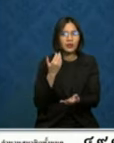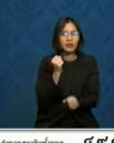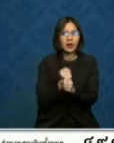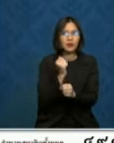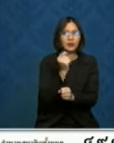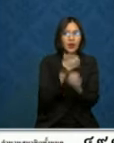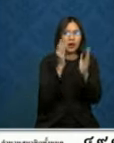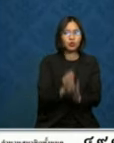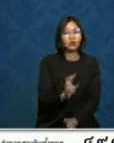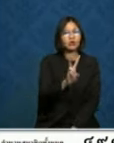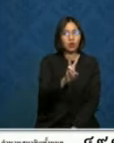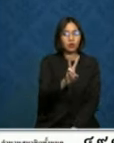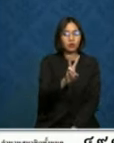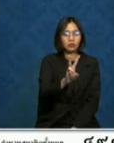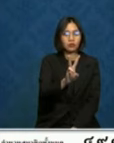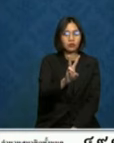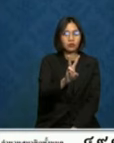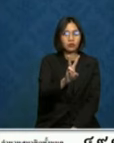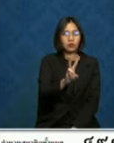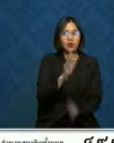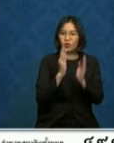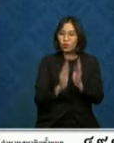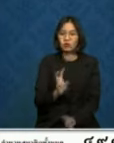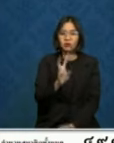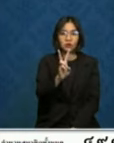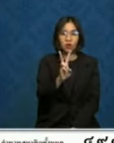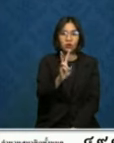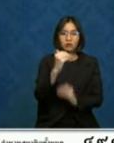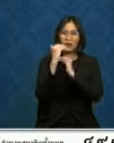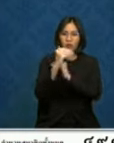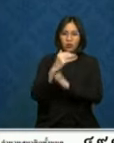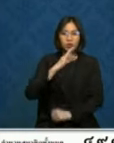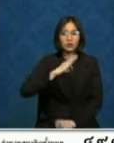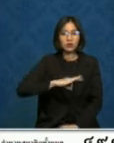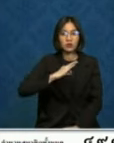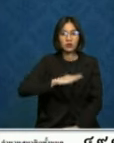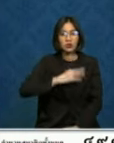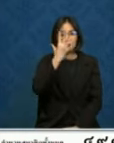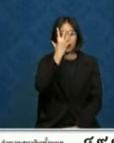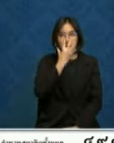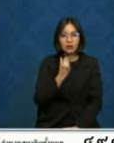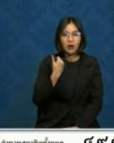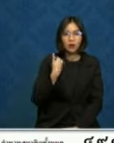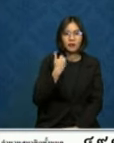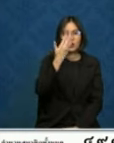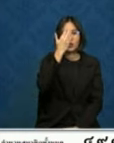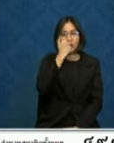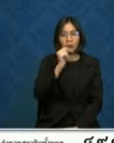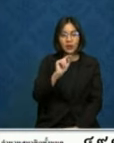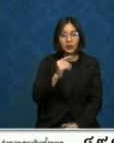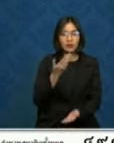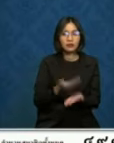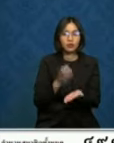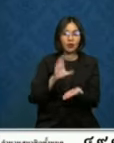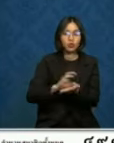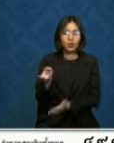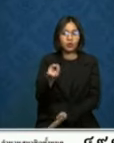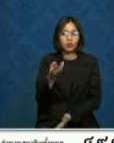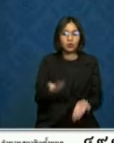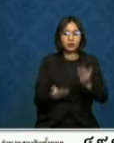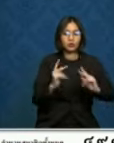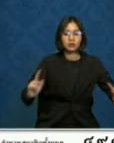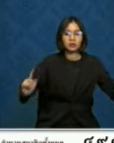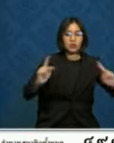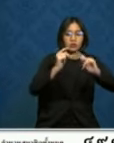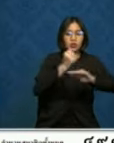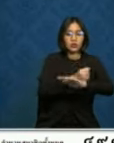านแค่2คนครับท่านประธาน2คนเท่านั้นมันน่าเศร้านะครับ ที่เป็นแบบนี้เพราะว่างบประมาณน้อยหรือกระทรวงแรงงาน